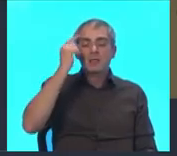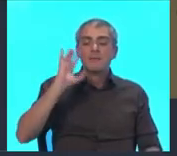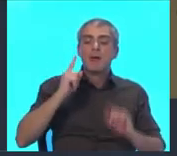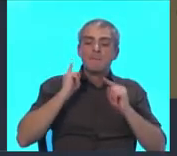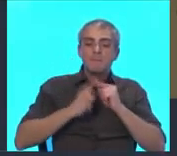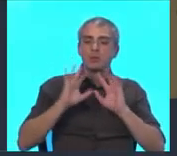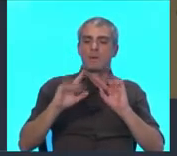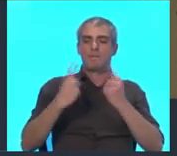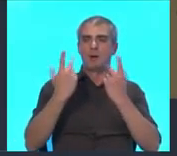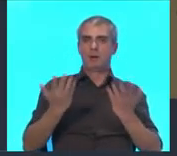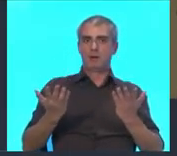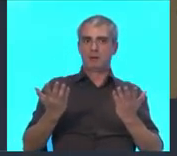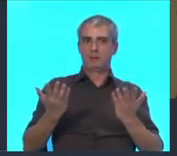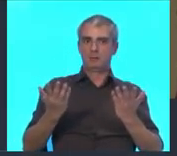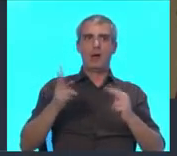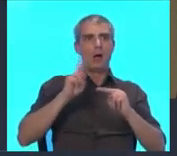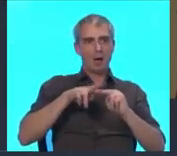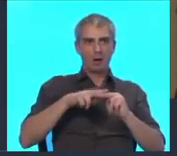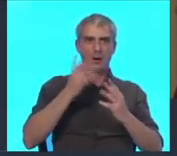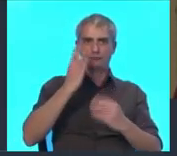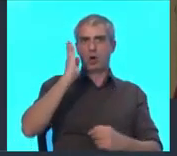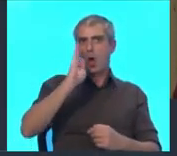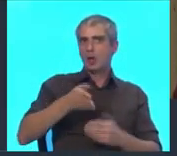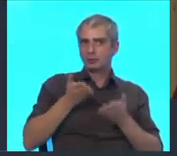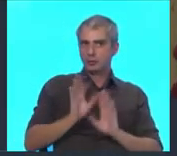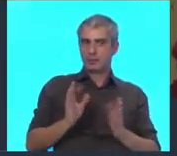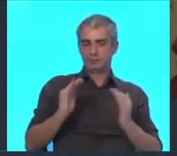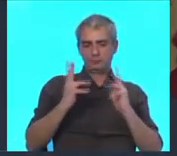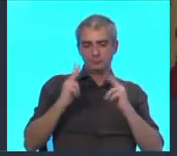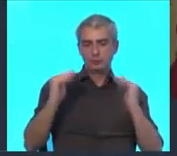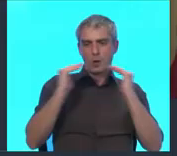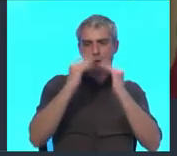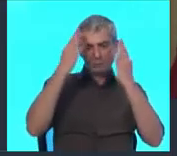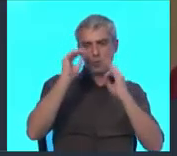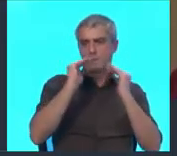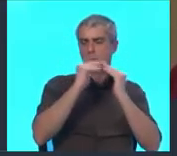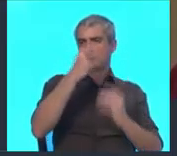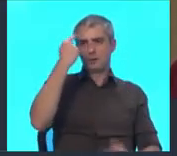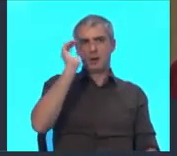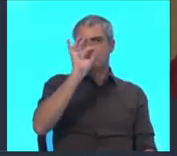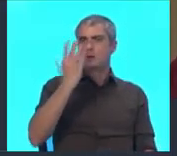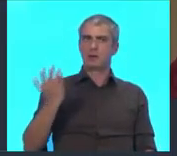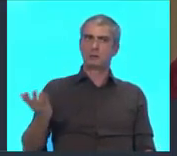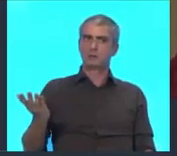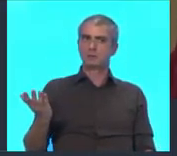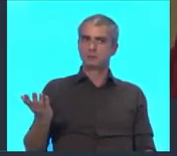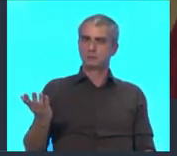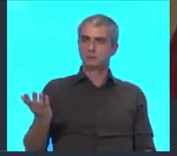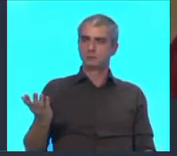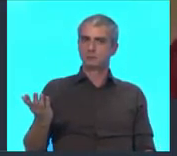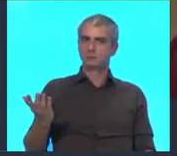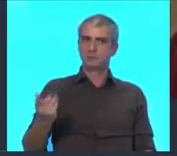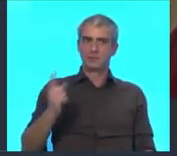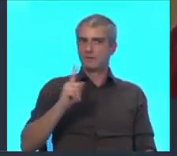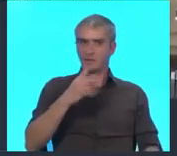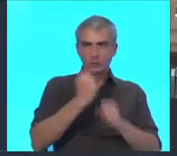من الشيء اللي بيصير بعدين تروح وتحاول تعاقب بنتك وتعمل الشيء اللي انت بتحسه مزبوط اما اللي هو عمله مش